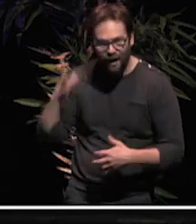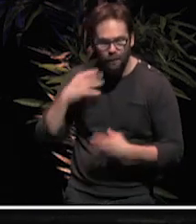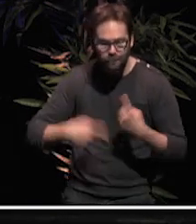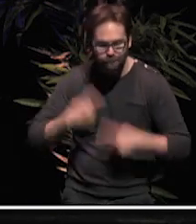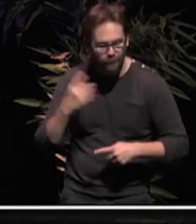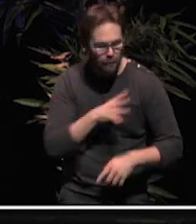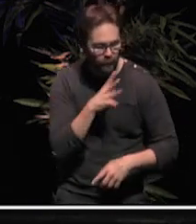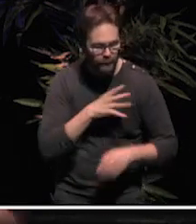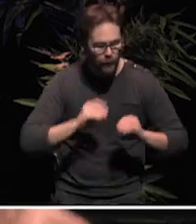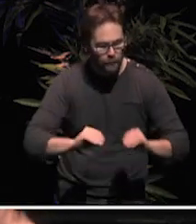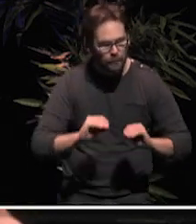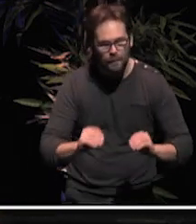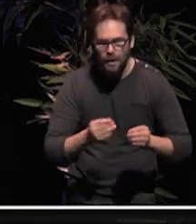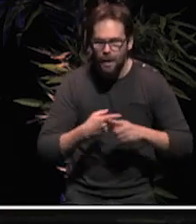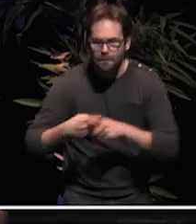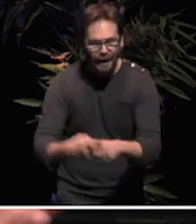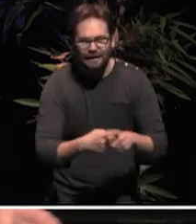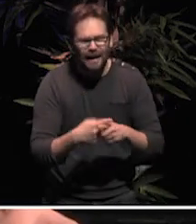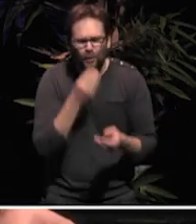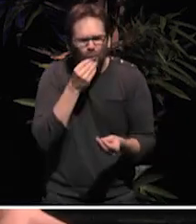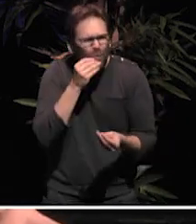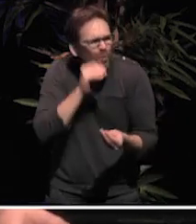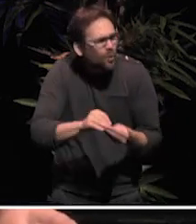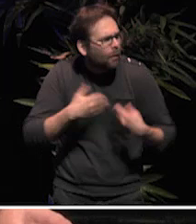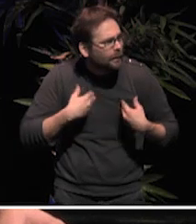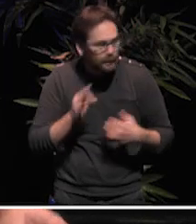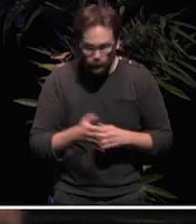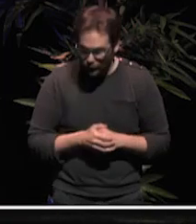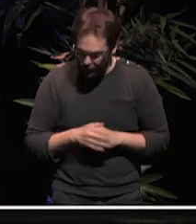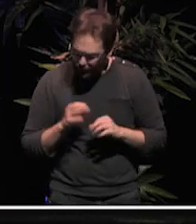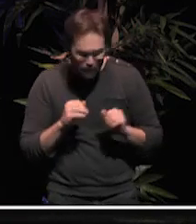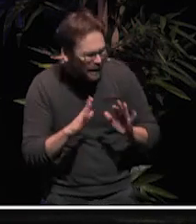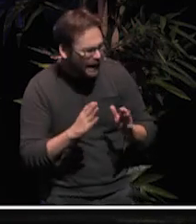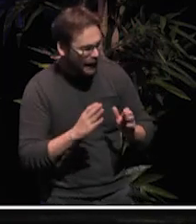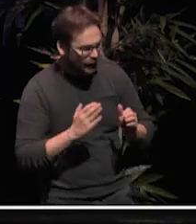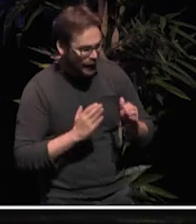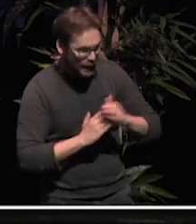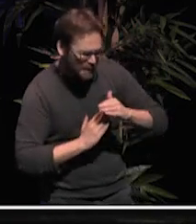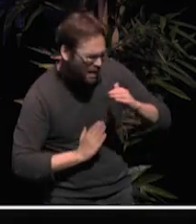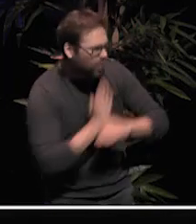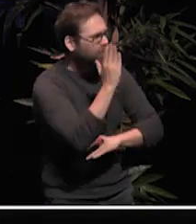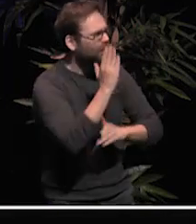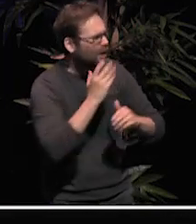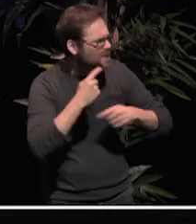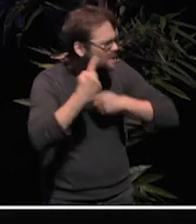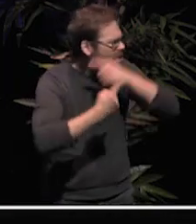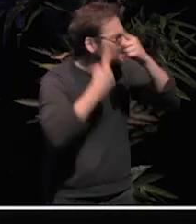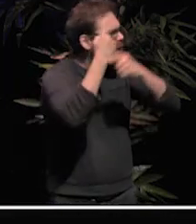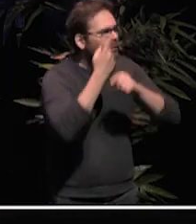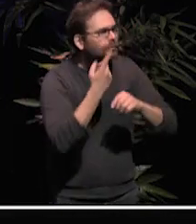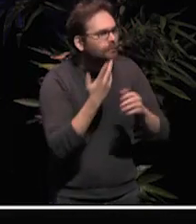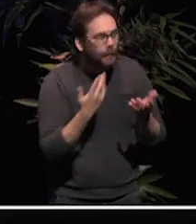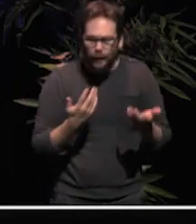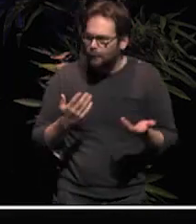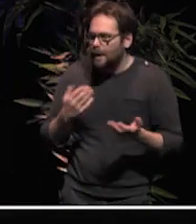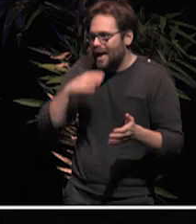d'écrivain, de partage, m'est venue très très tôt. Et l'envie de se dépasser. Et l'envie d'aller toujours plus haut, toujours plus loin. Presque finalement. Toujours. Je vais vous dire,